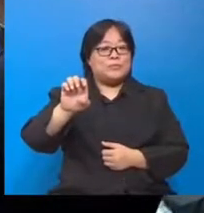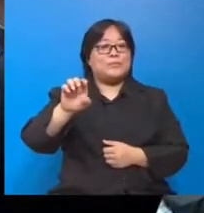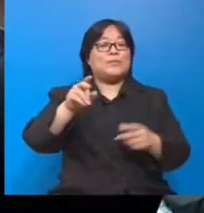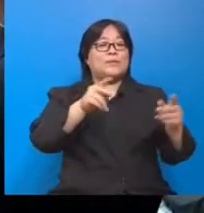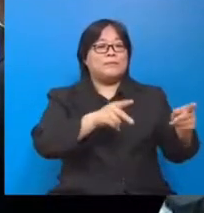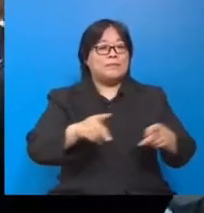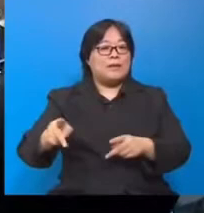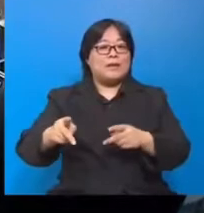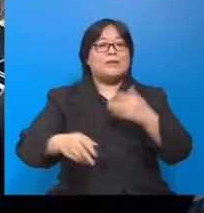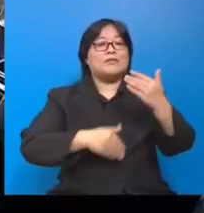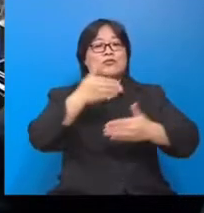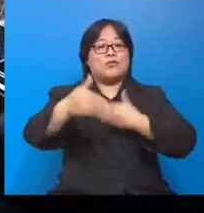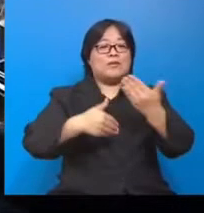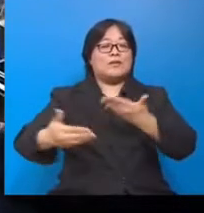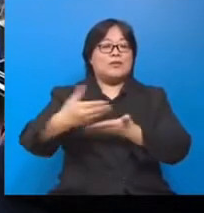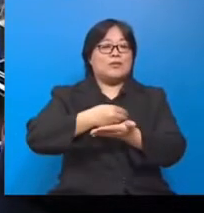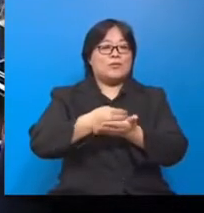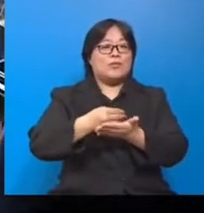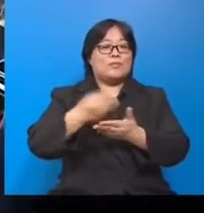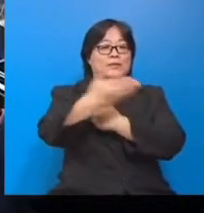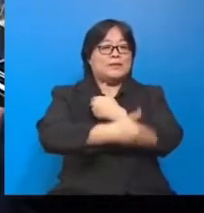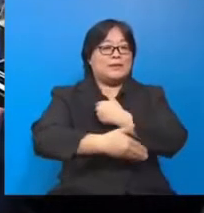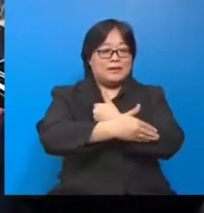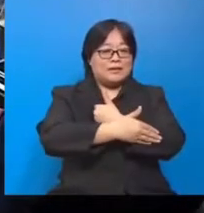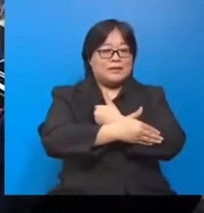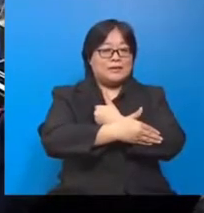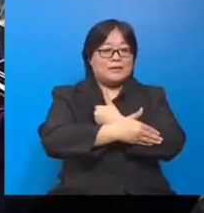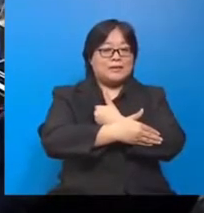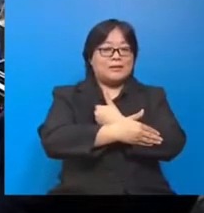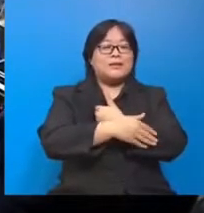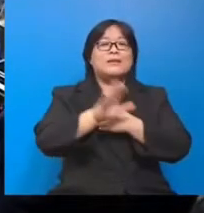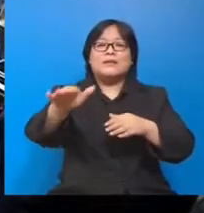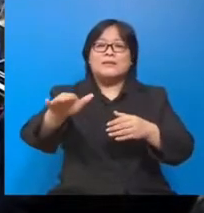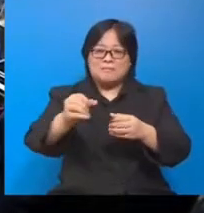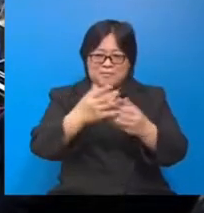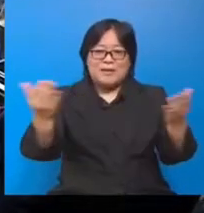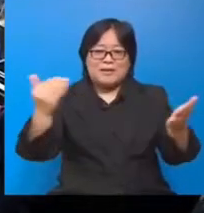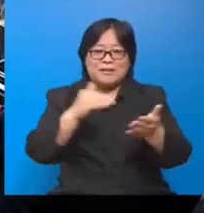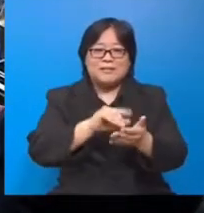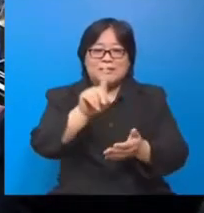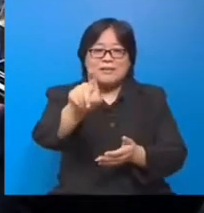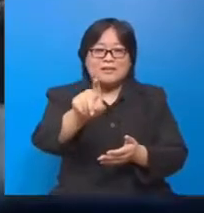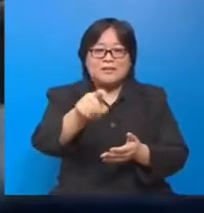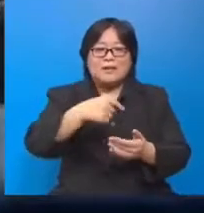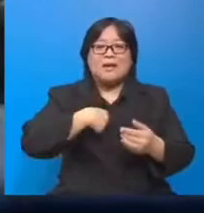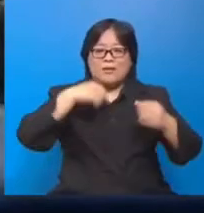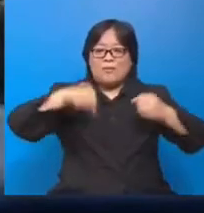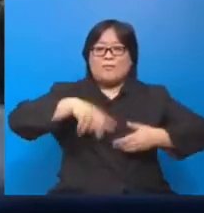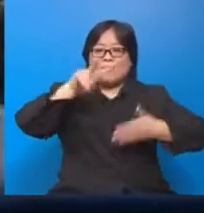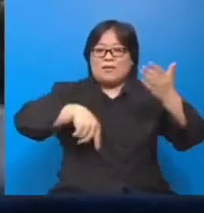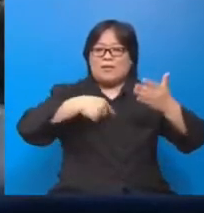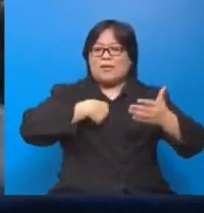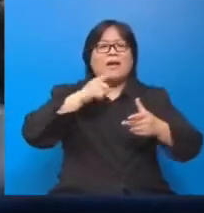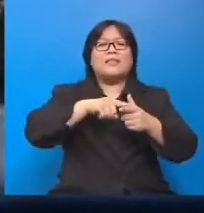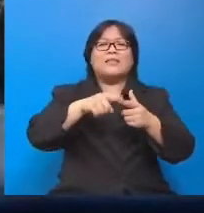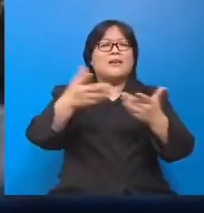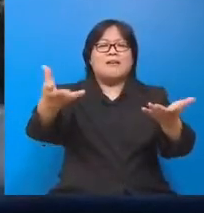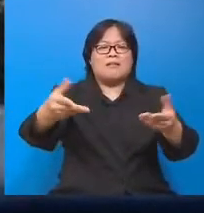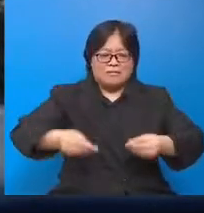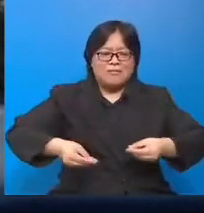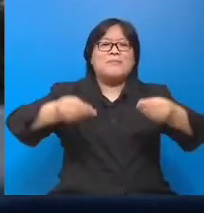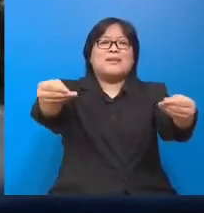Hai belanja Nam ekonomi negara banyak lagi saya beli baca semua kacau pun